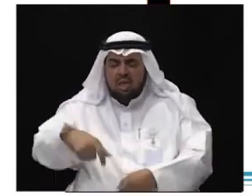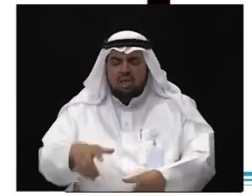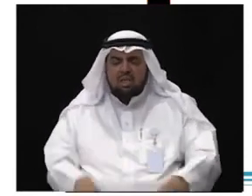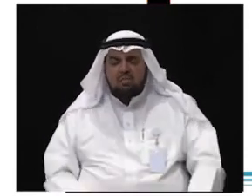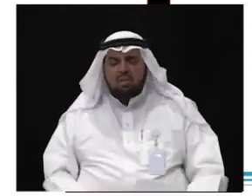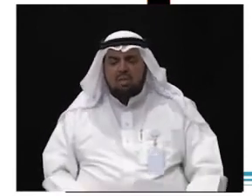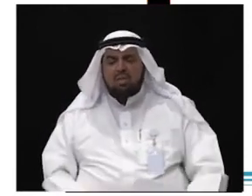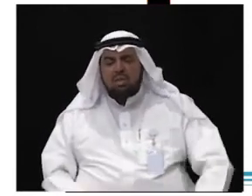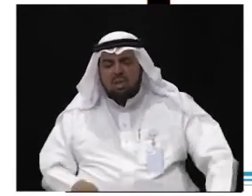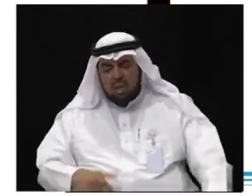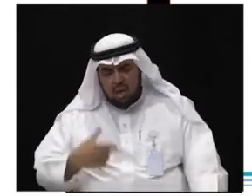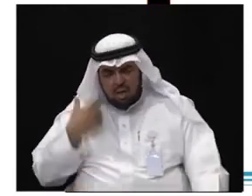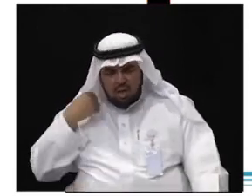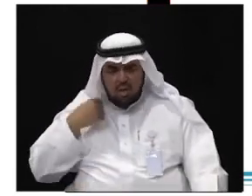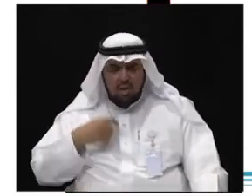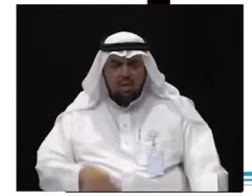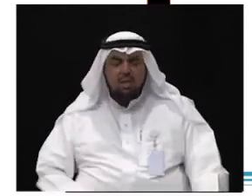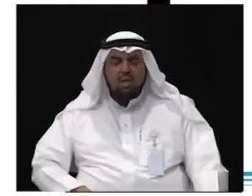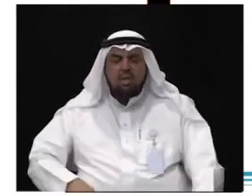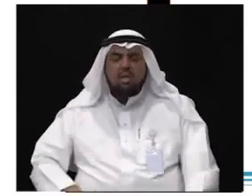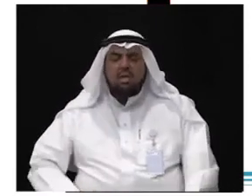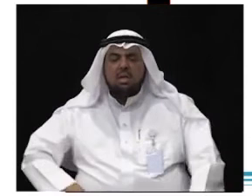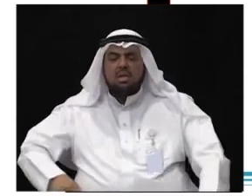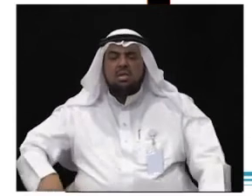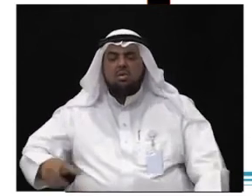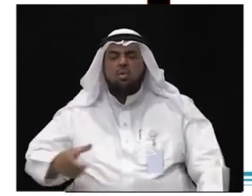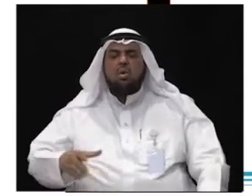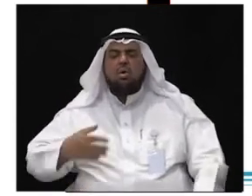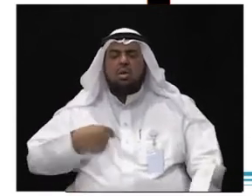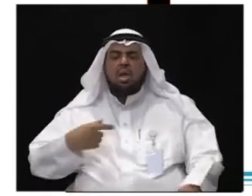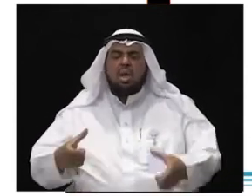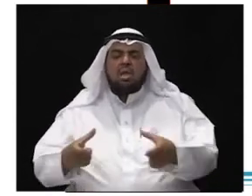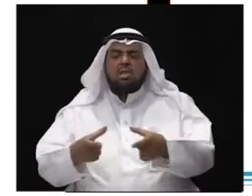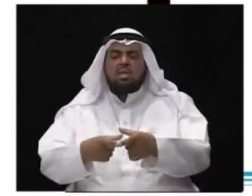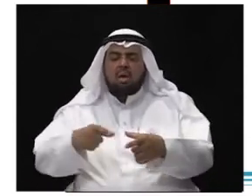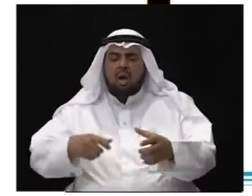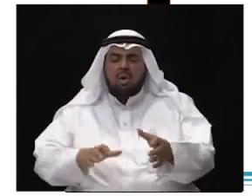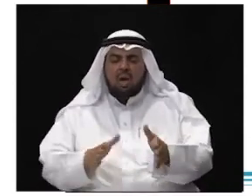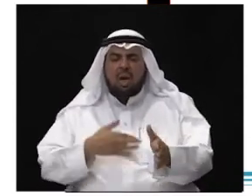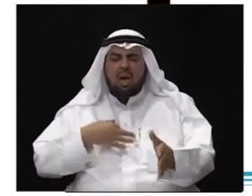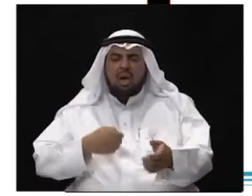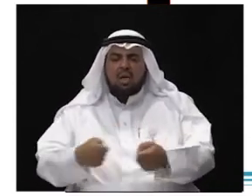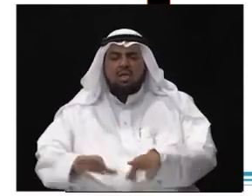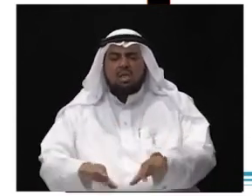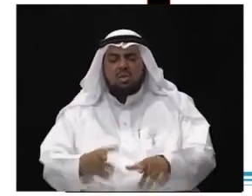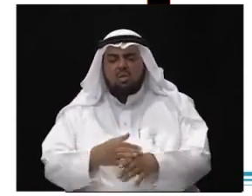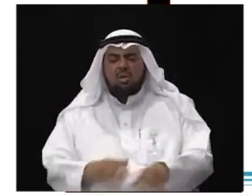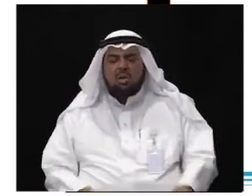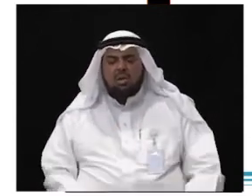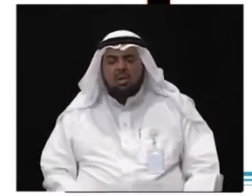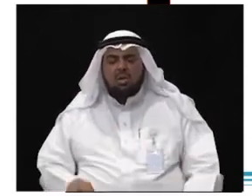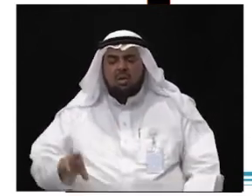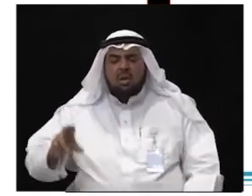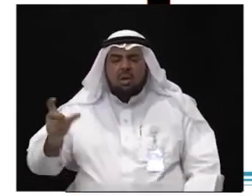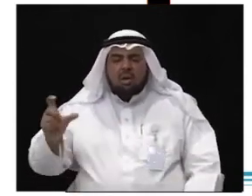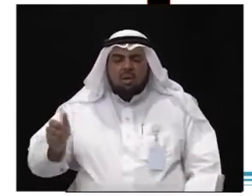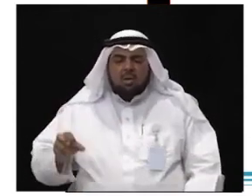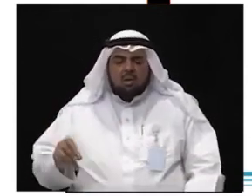وبذلك كان عليه أن ينفذ التدريب على جهازه. وبدأت نورة بتزويد عبد